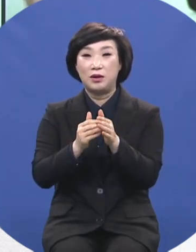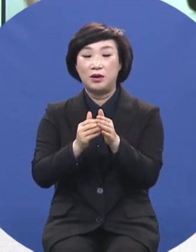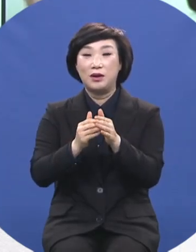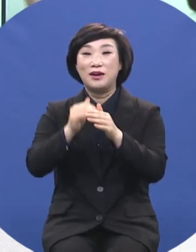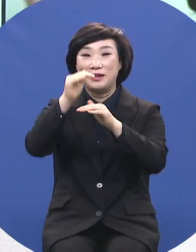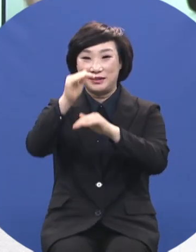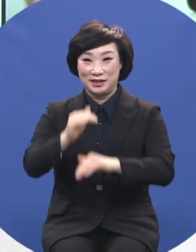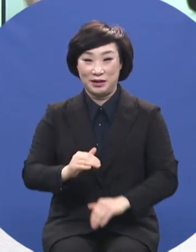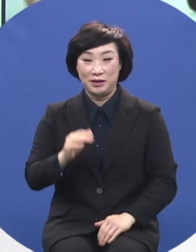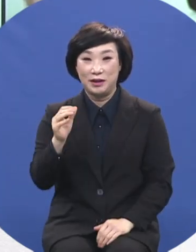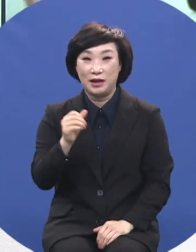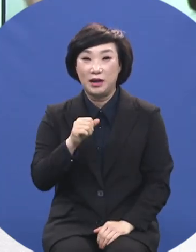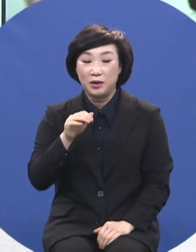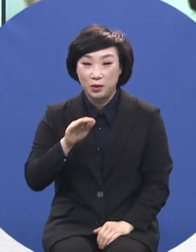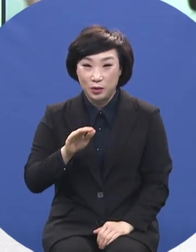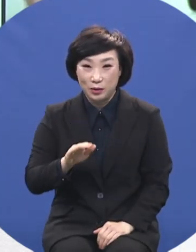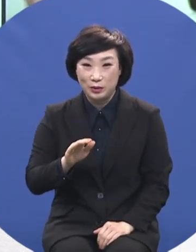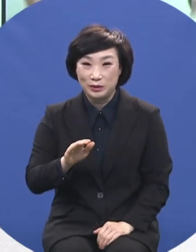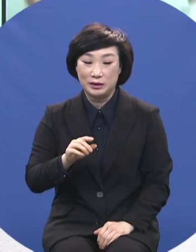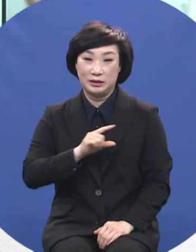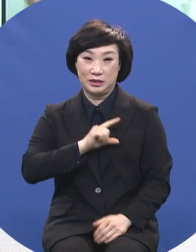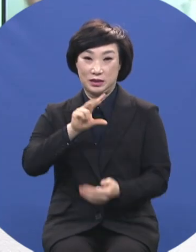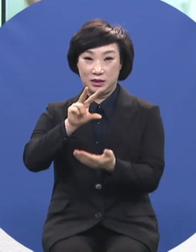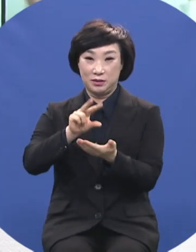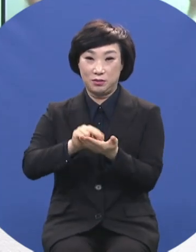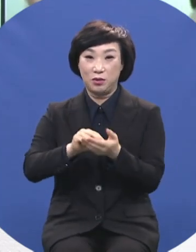15절의 본문의 말씀을 중심으로